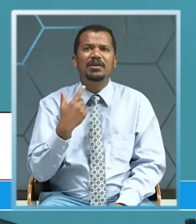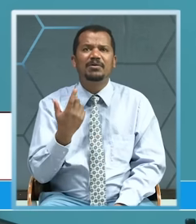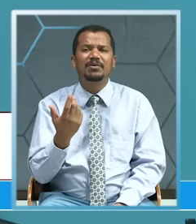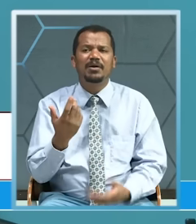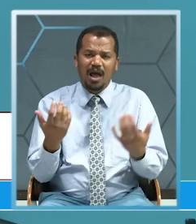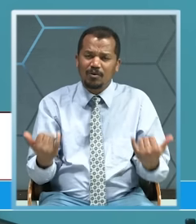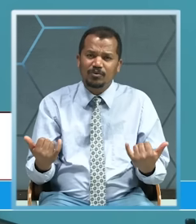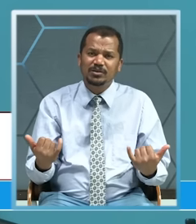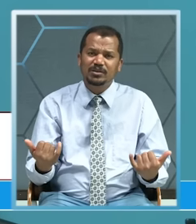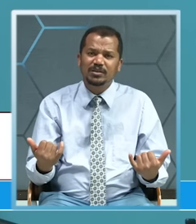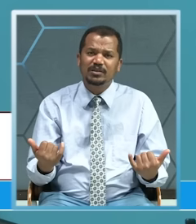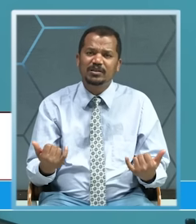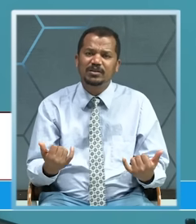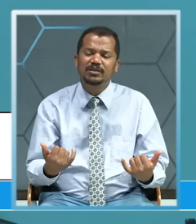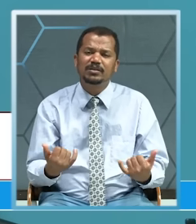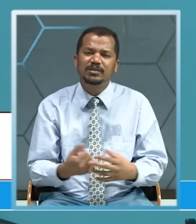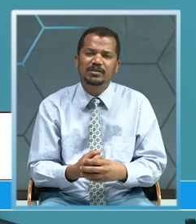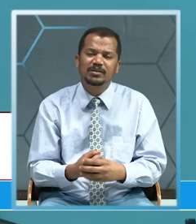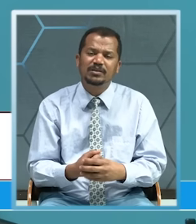ማን ነው አሁን